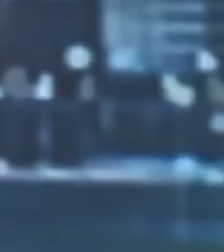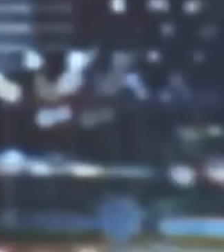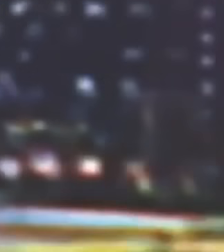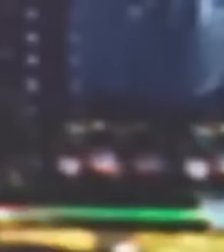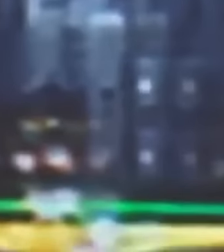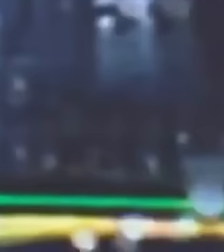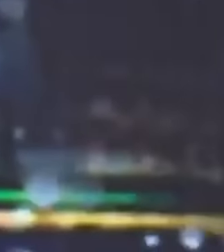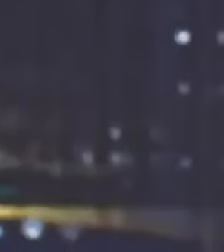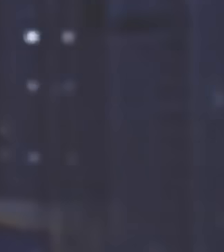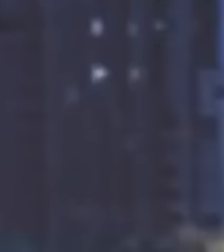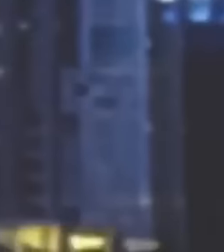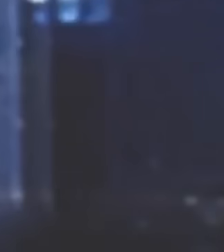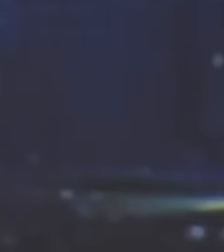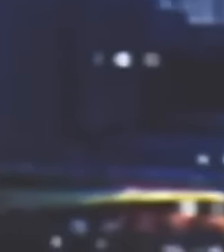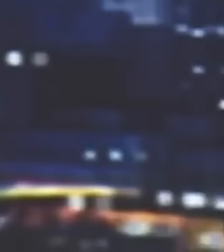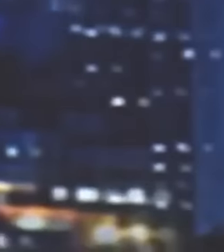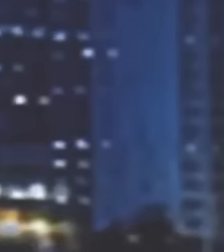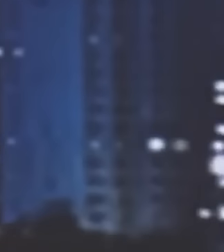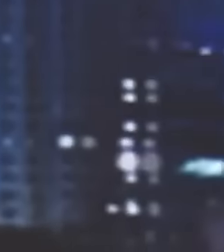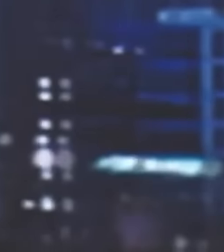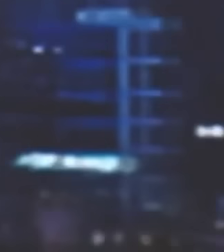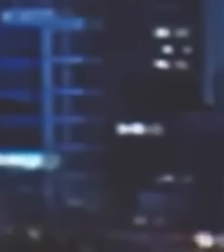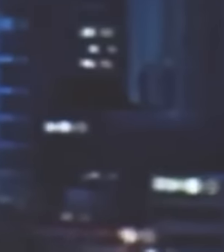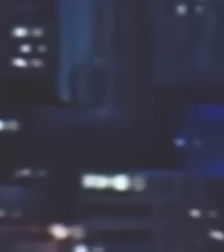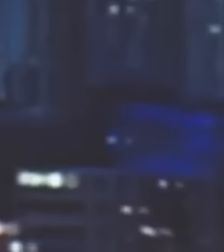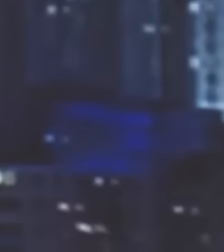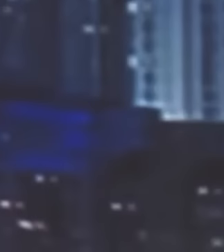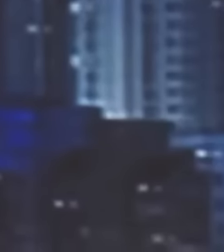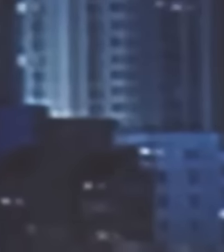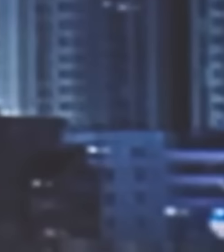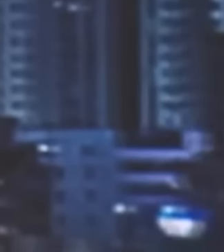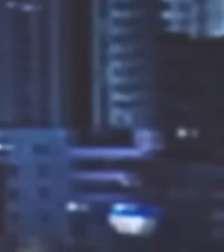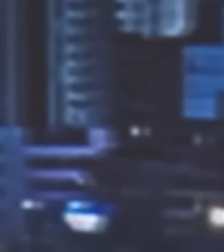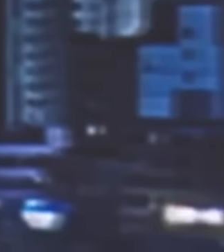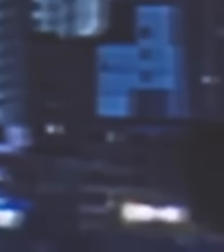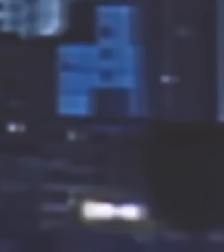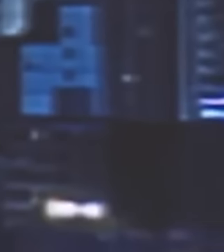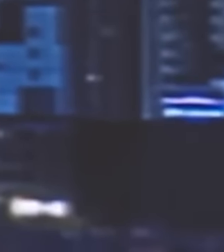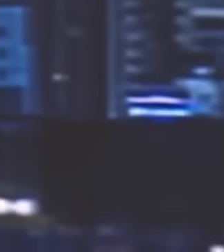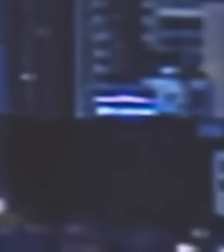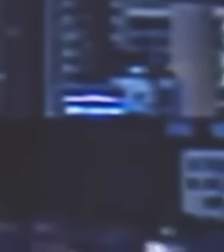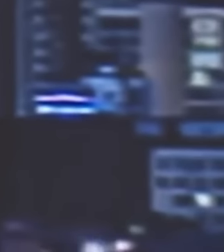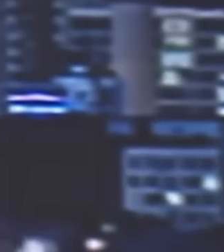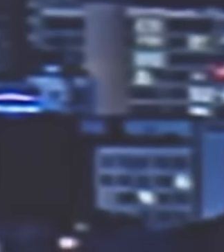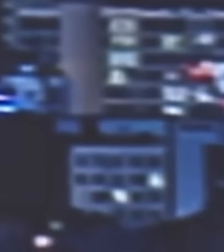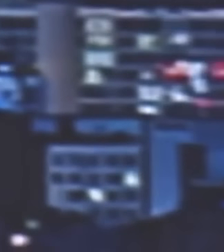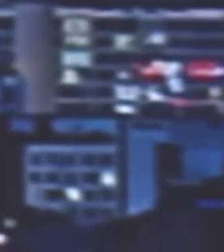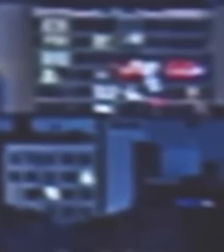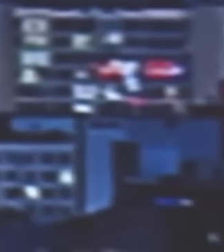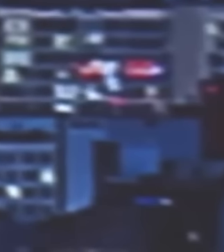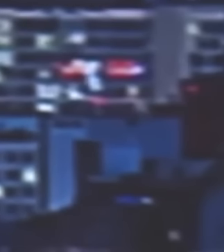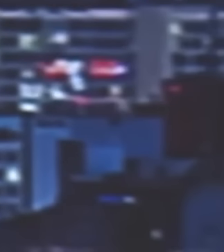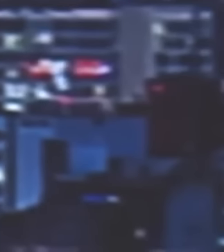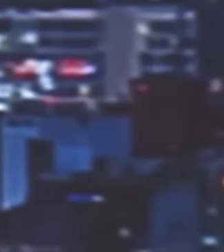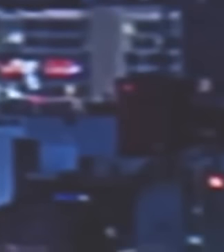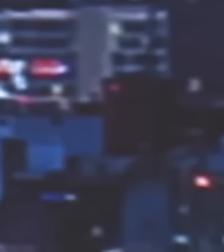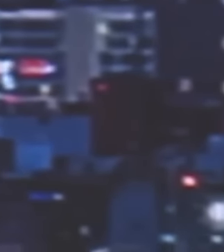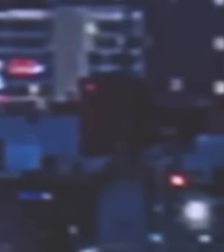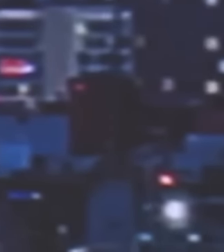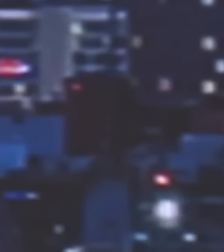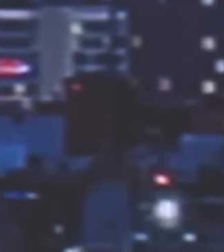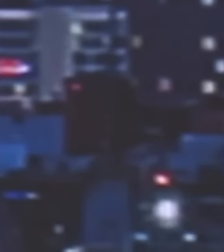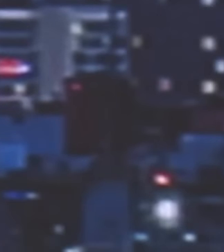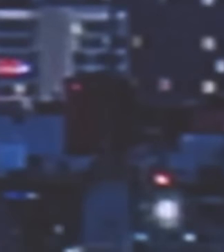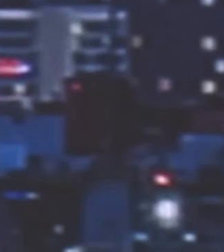감사합니다 JTBC 뉴스를 시청해 주셔서 고맙습니다 저희는 저녁 6시 50분 뉴스룸에서 뵙겠습니다